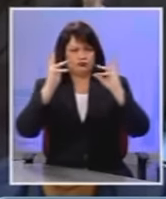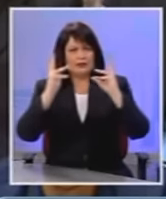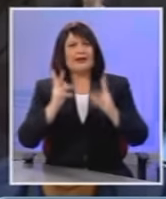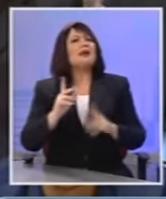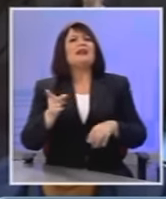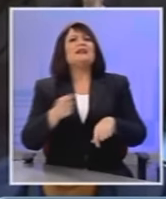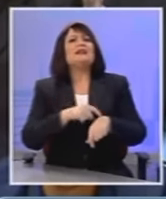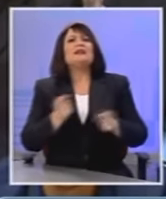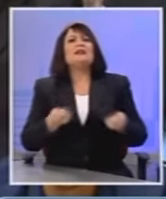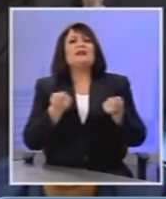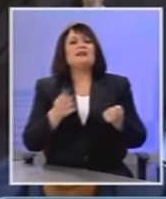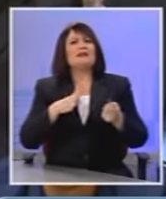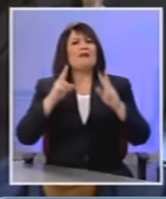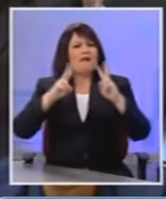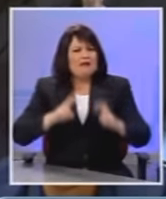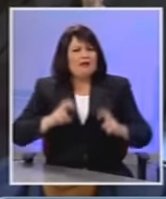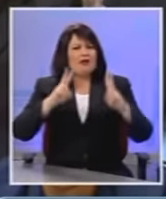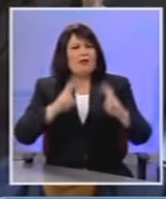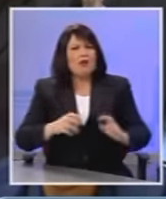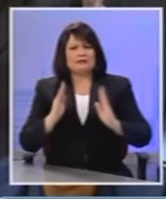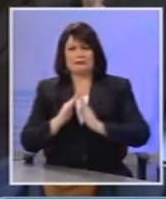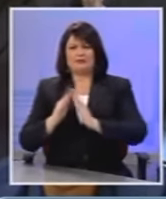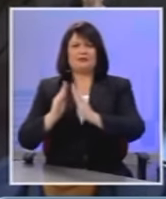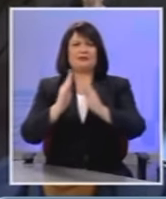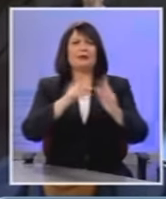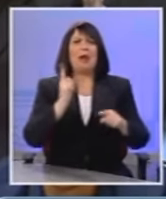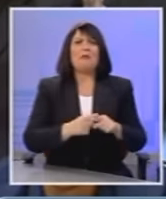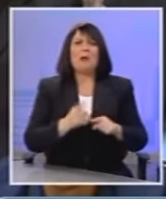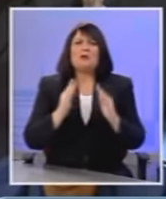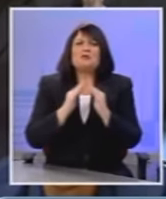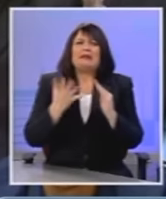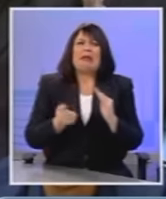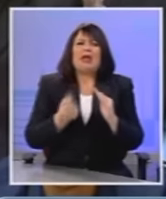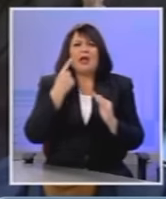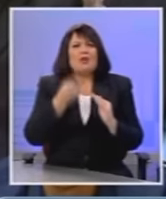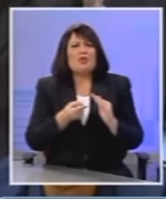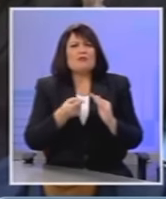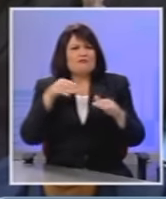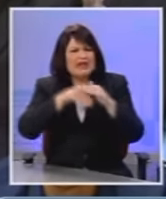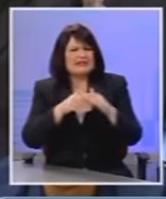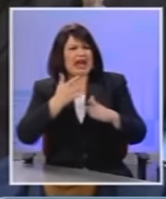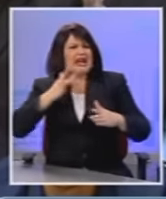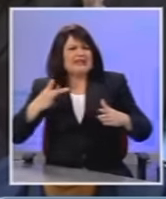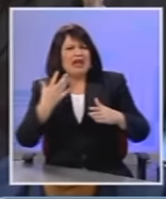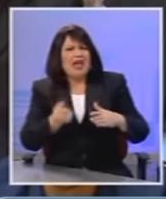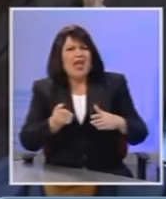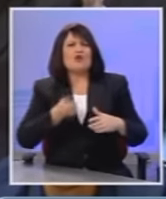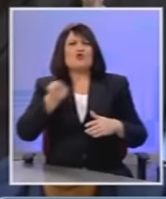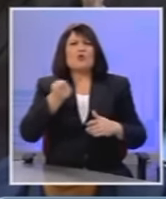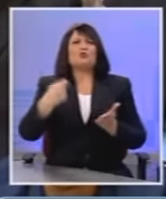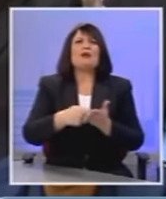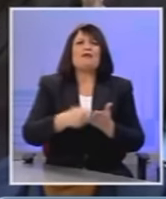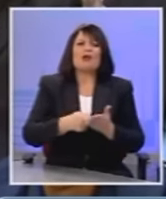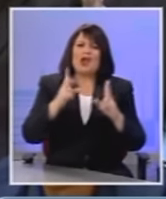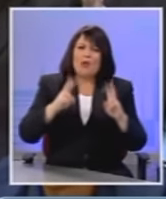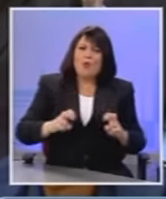να θέλετε να ελέγχετε κατοικίες απλών πολιτών για το αν έχουν τιμαλθεί, εάν χρωστούν στην εφορία, για